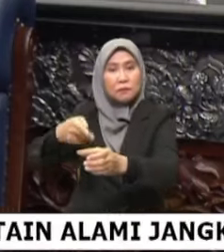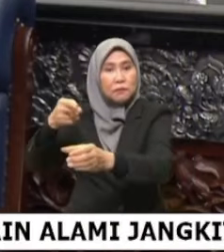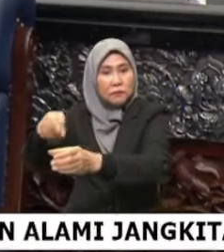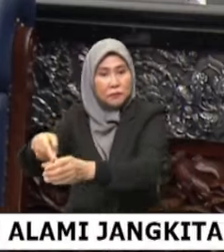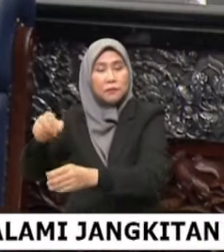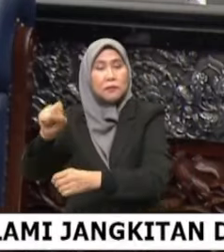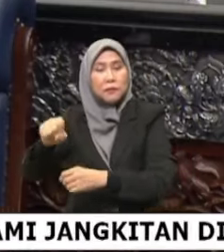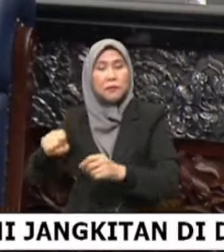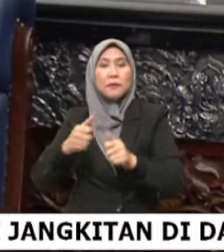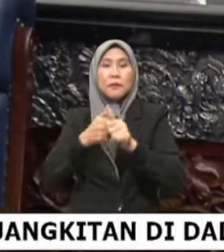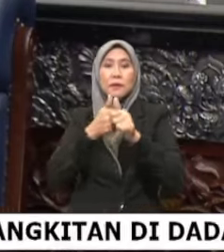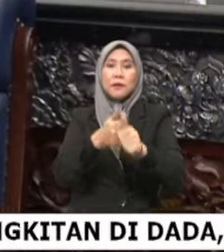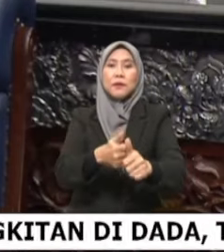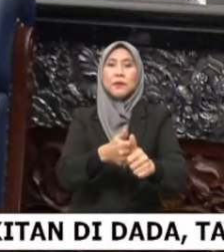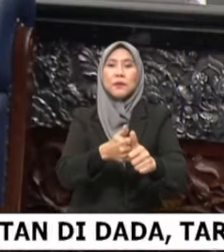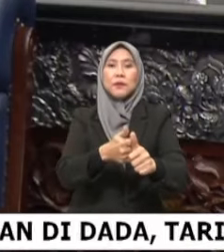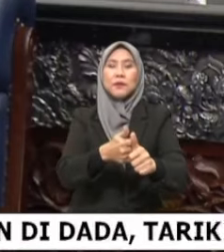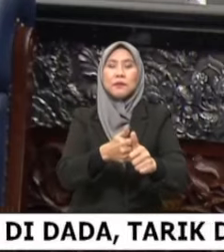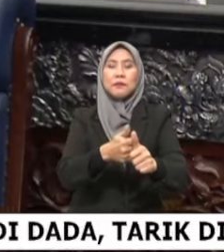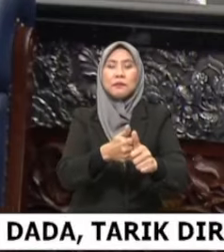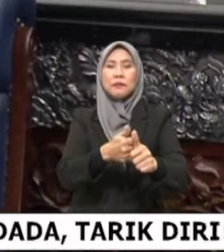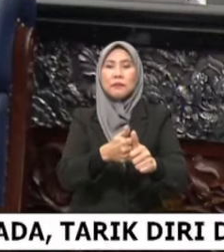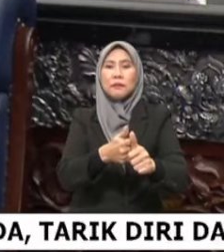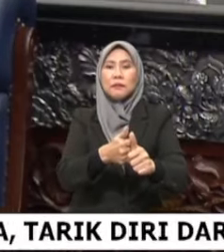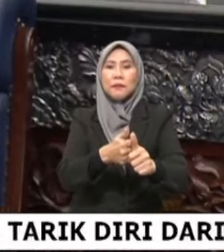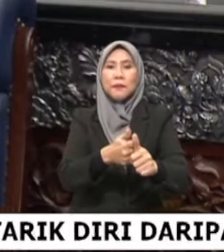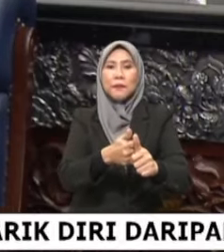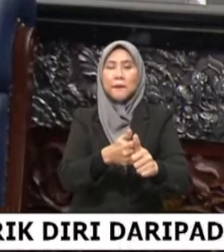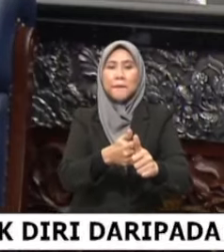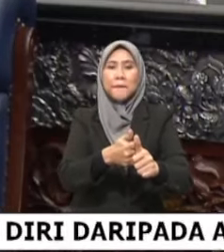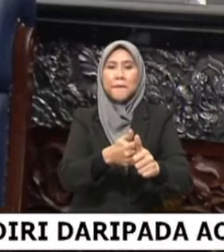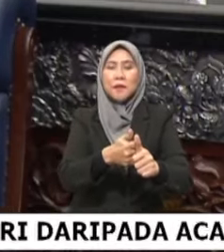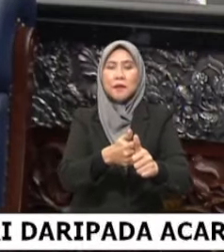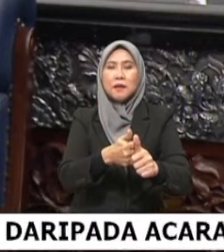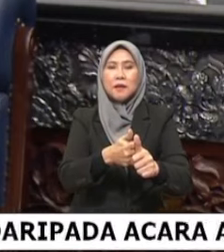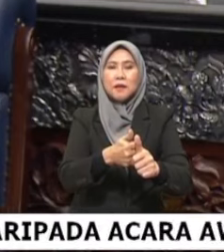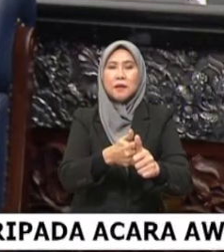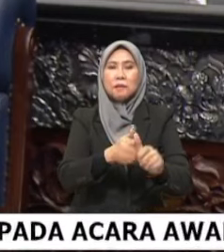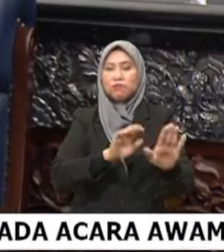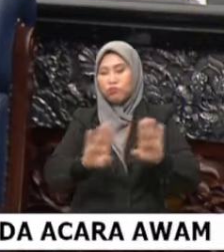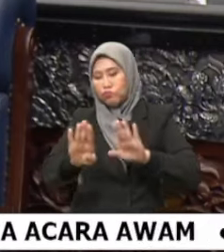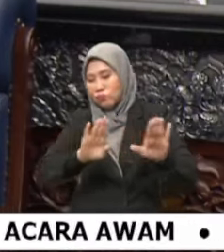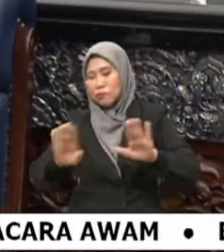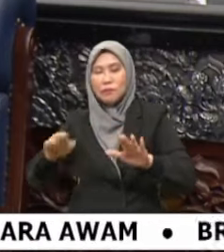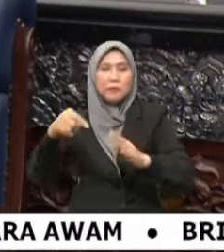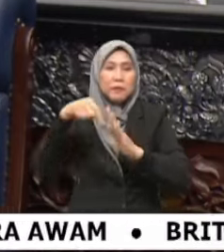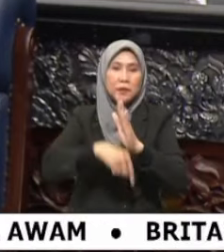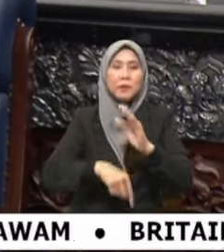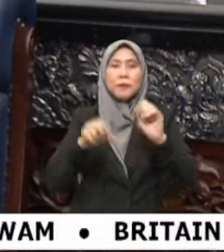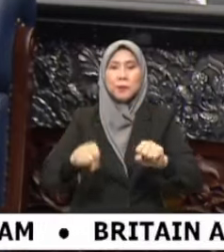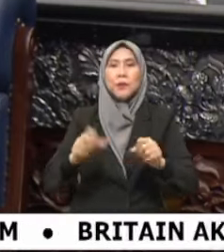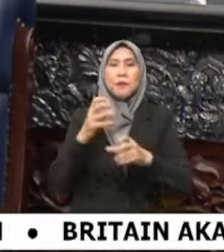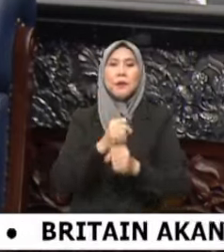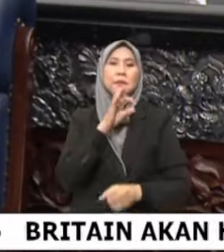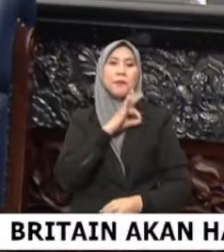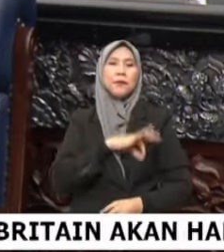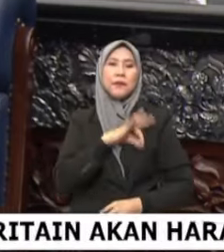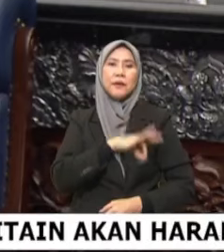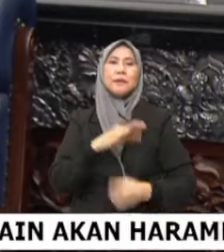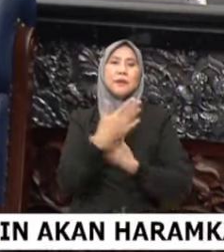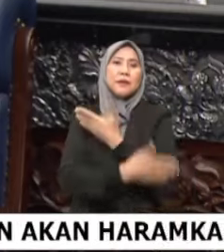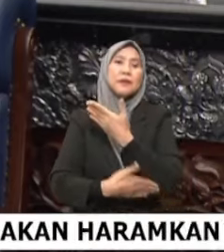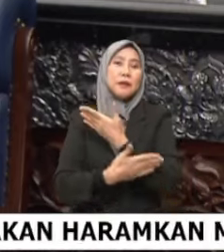Tetapi ianya adalah berdasarkan pertimbangan yang begitu terperinci yang mampu memberi manfaat kepada negara